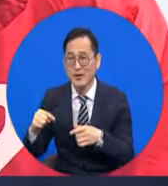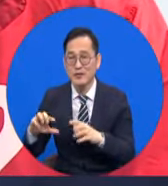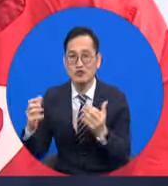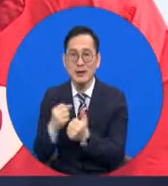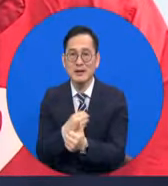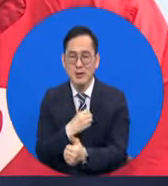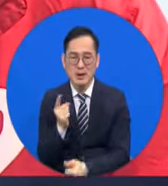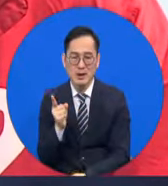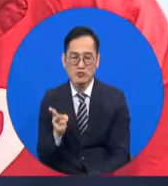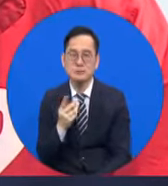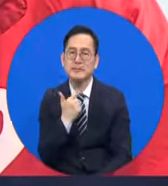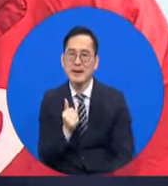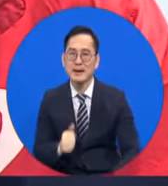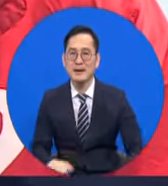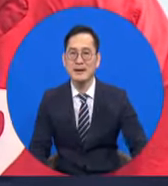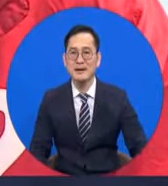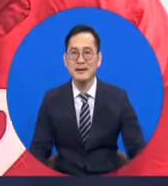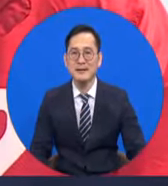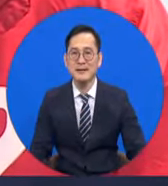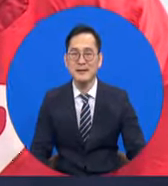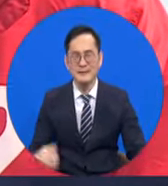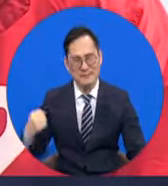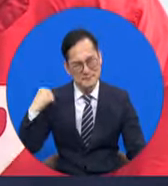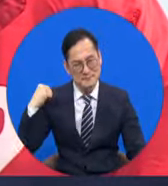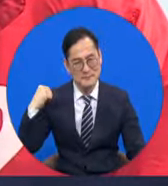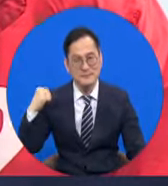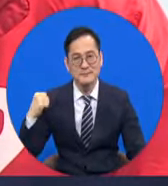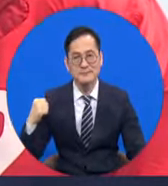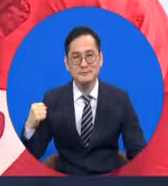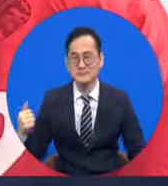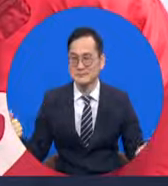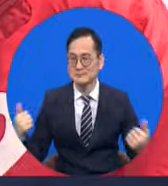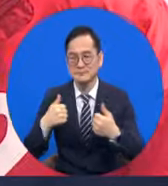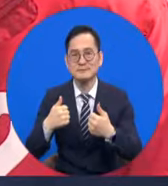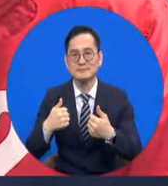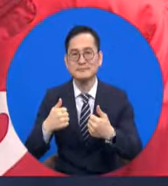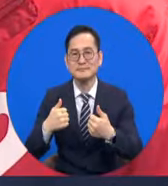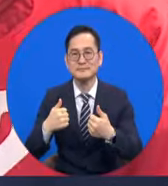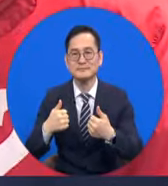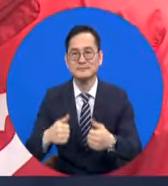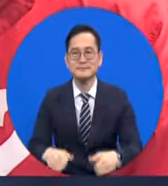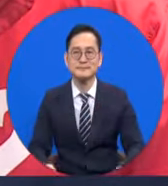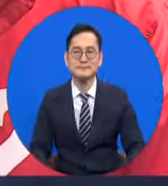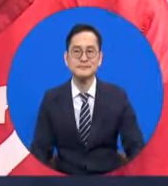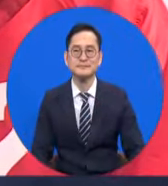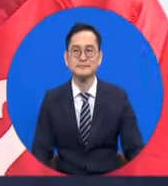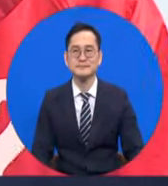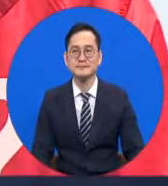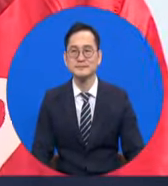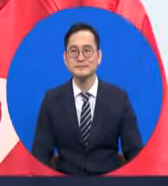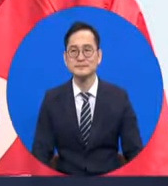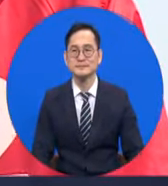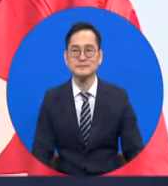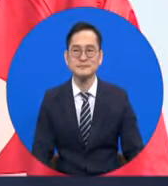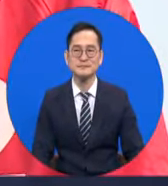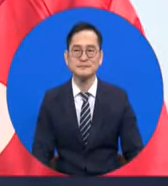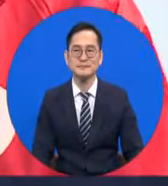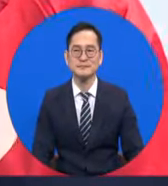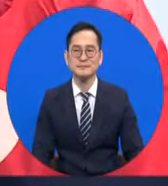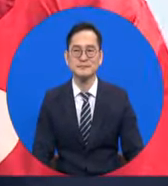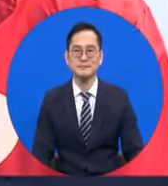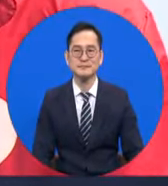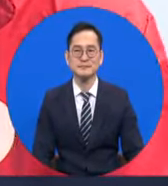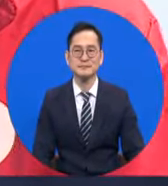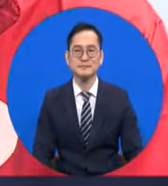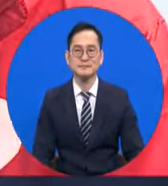국회의원을 두 번이나 당선됐던 그런 저력 이런 것들을 상당히 강조하고 있는 것으로 보이고요. 그래서 그 광진을 지역의